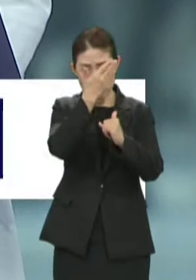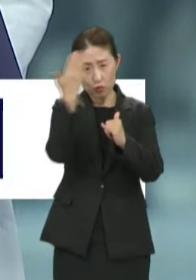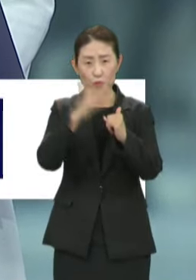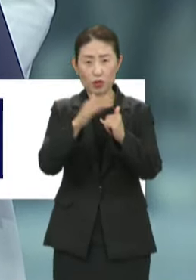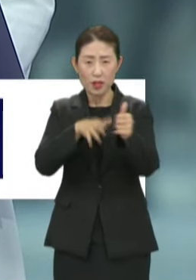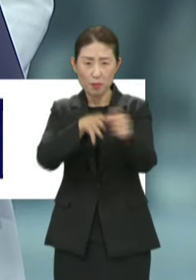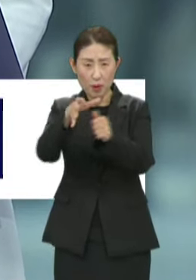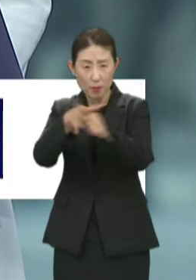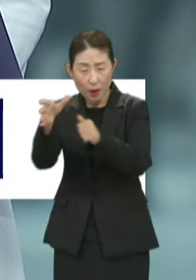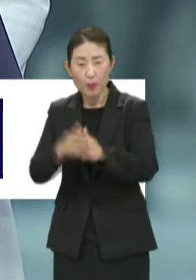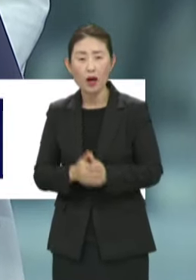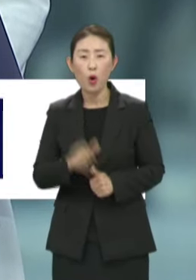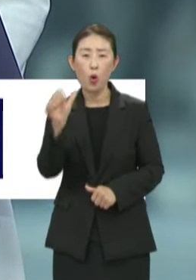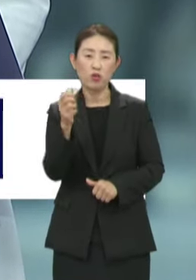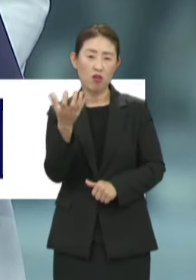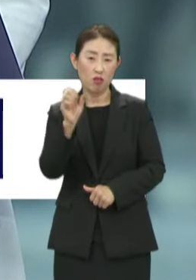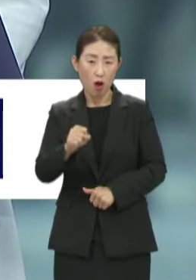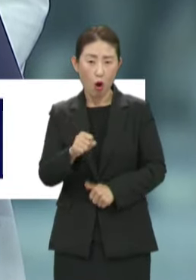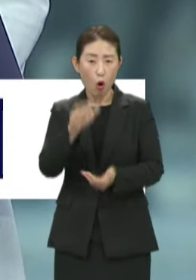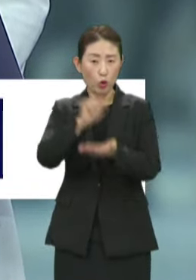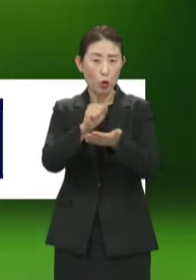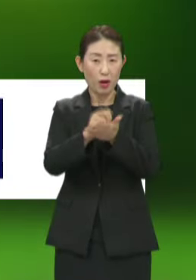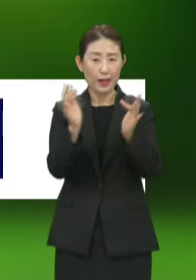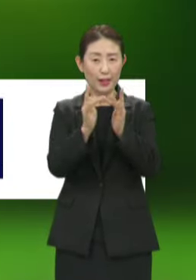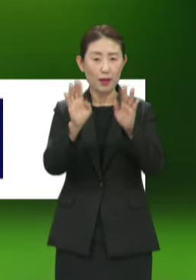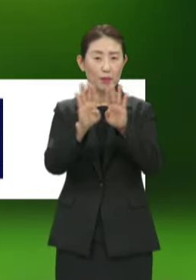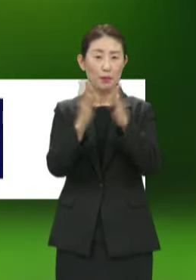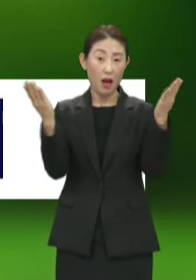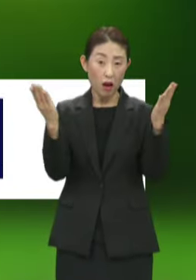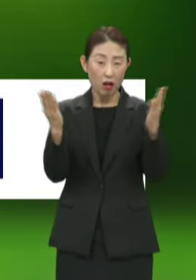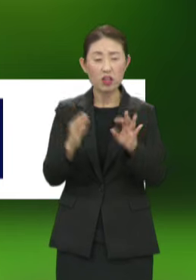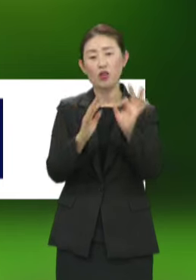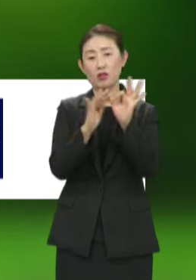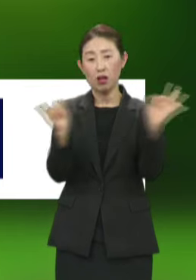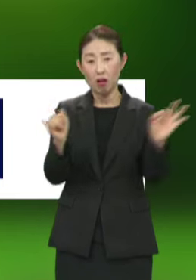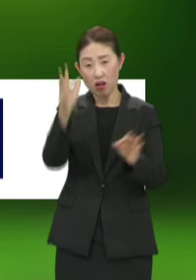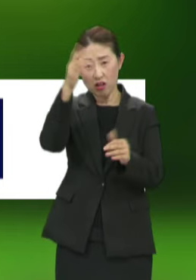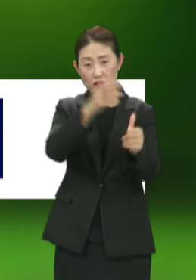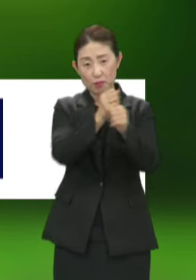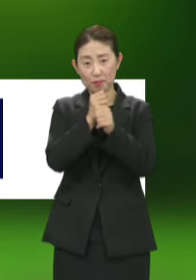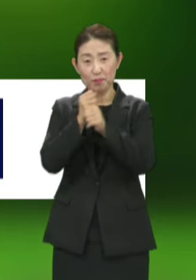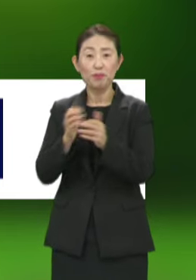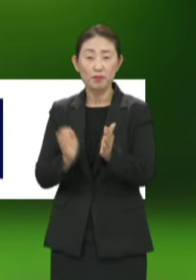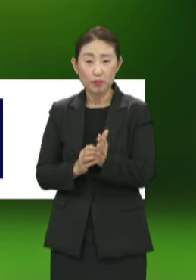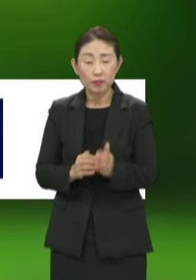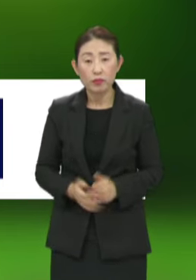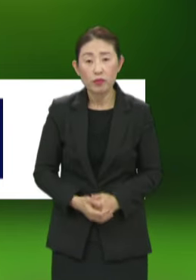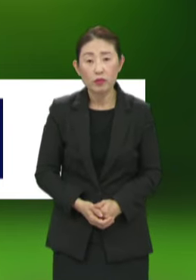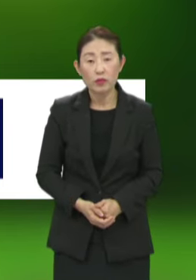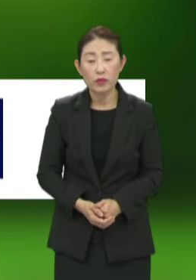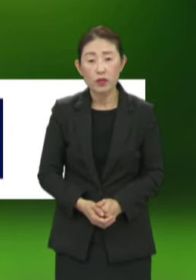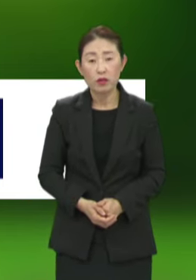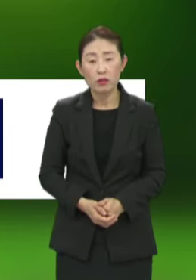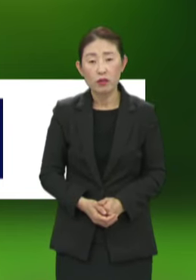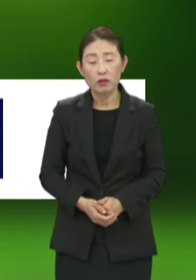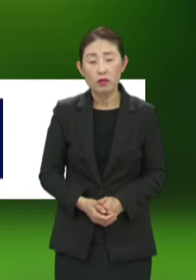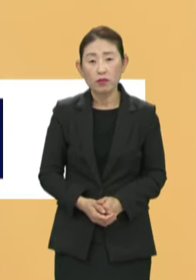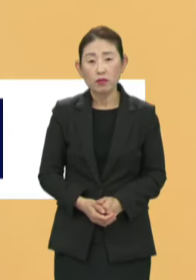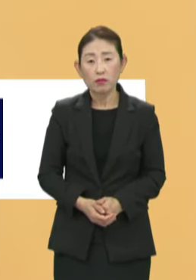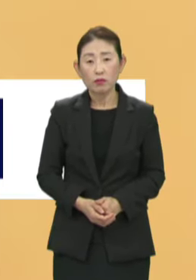청소년들을 대상으로 5천억 원 규모의 도박 사이트를 만든 일당 10명이 경찰에 붙잡혔습니다.